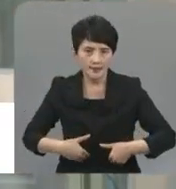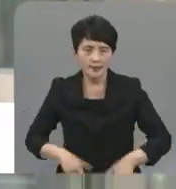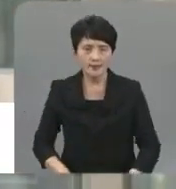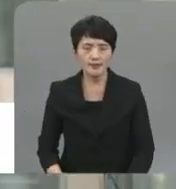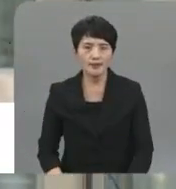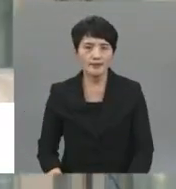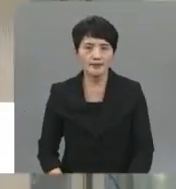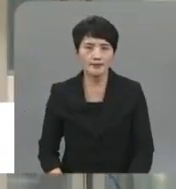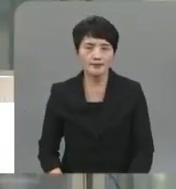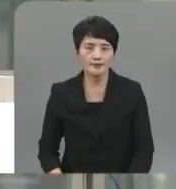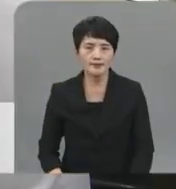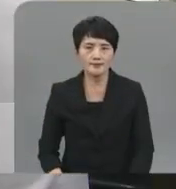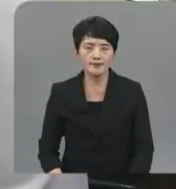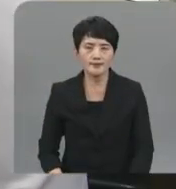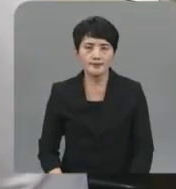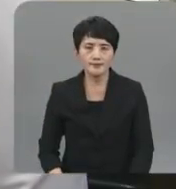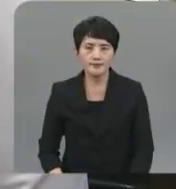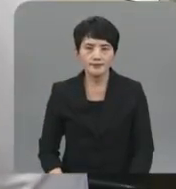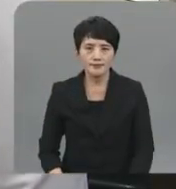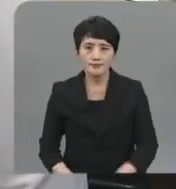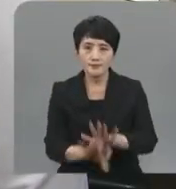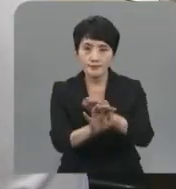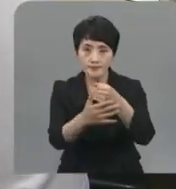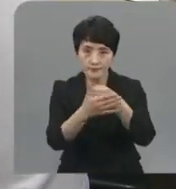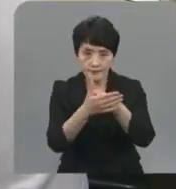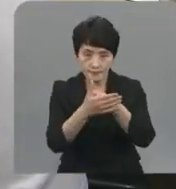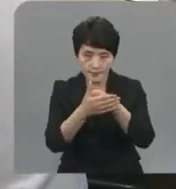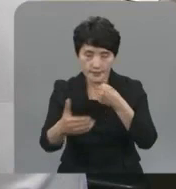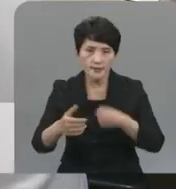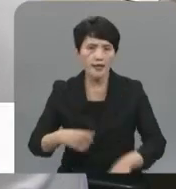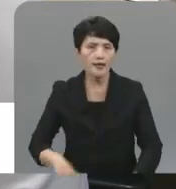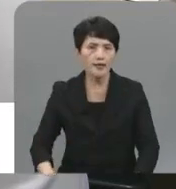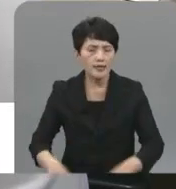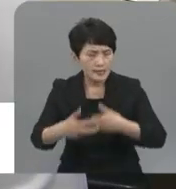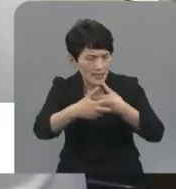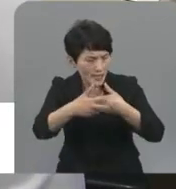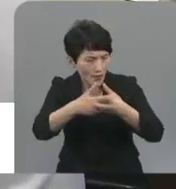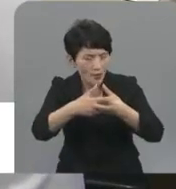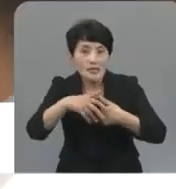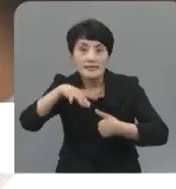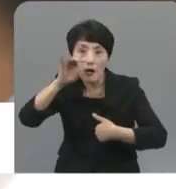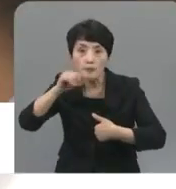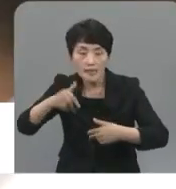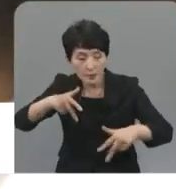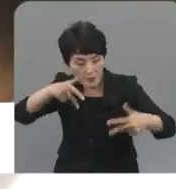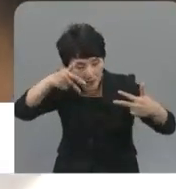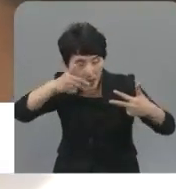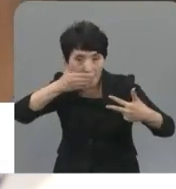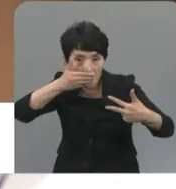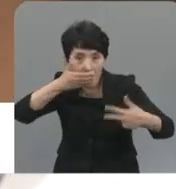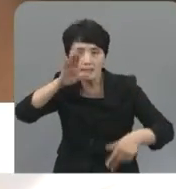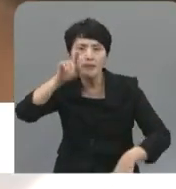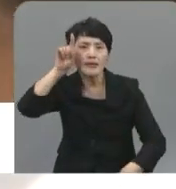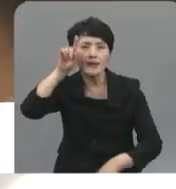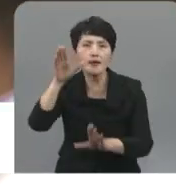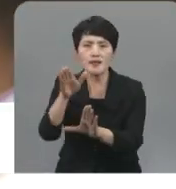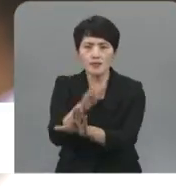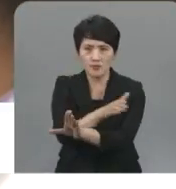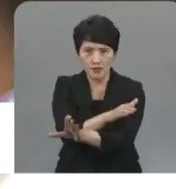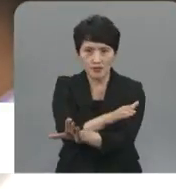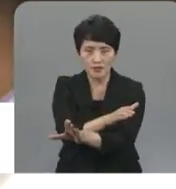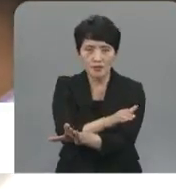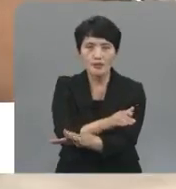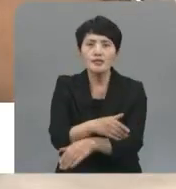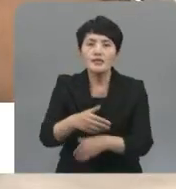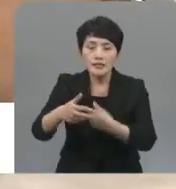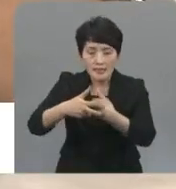dự án thứ điểm khám chữa bệnh cho bệnh nhân tái nhiễm từ ngày 1 tháng 6 ngoài ra các trạm xét nghiệm covid-19 lưu động trên toàn quốc sẽ dừng hoạt